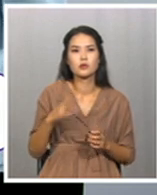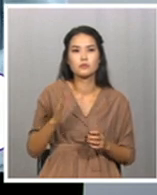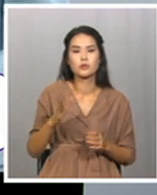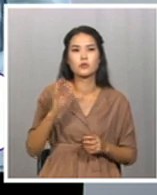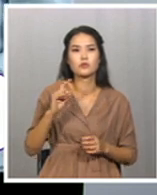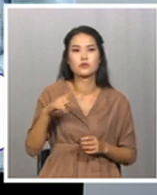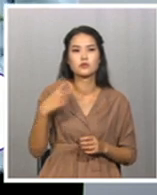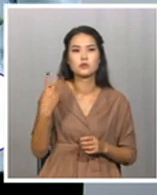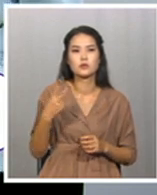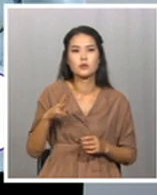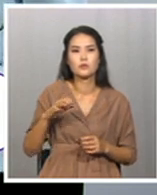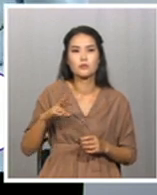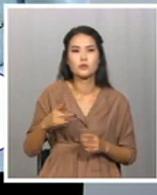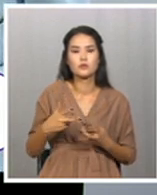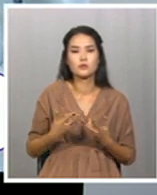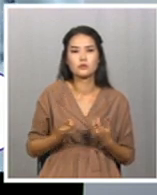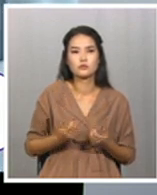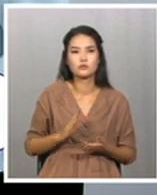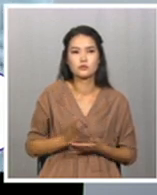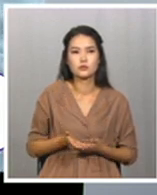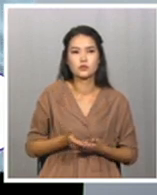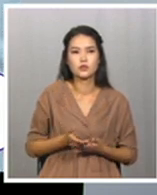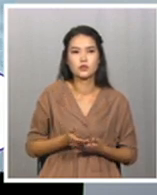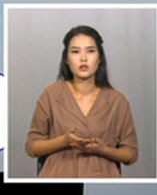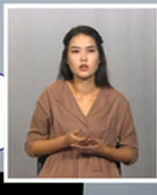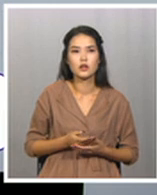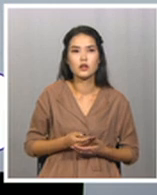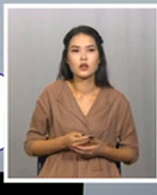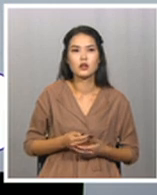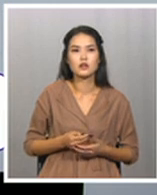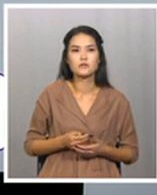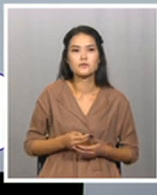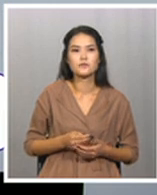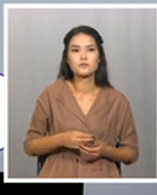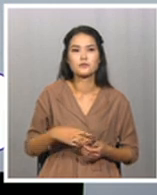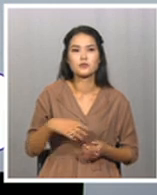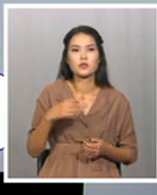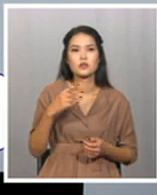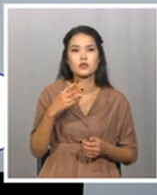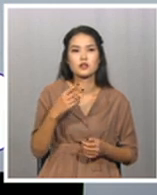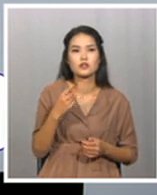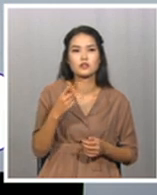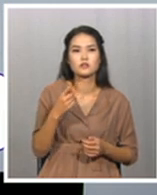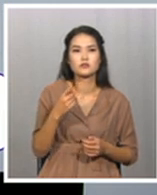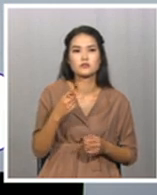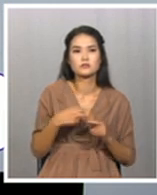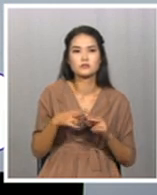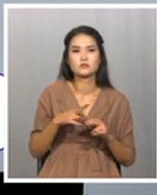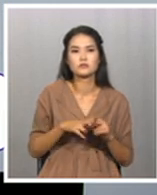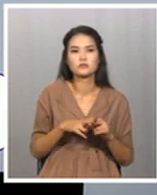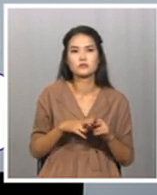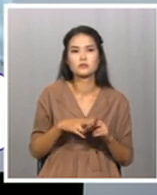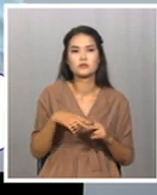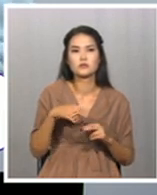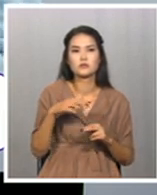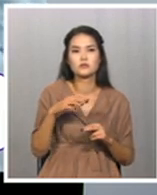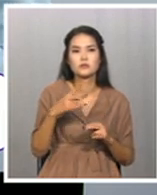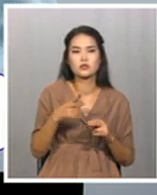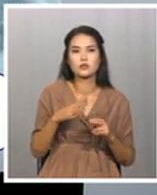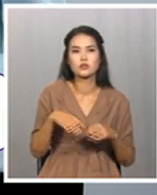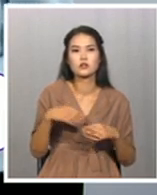кестедегі мәліметтерді пайдалана отырып есептеуге болады. Яғни берілген 24 граммды 120 грамм мольге бөлген